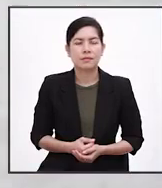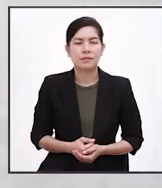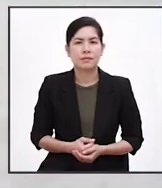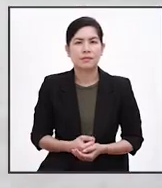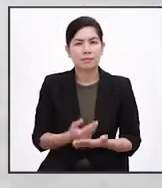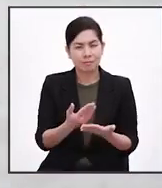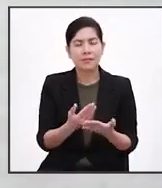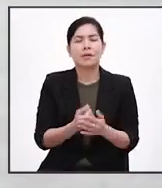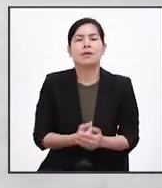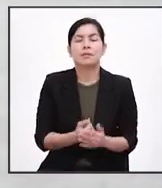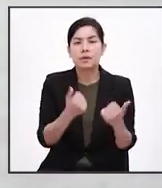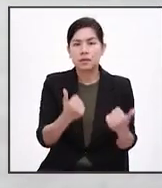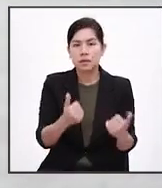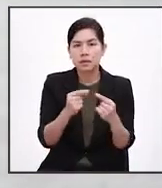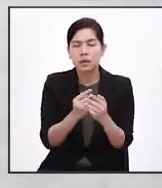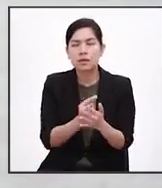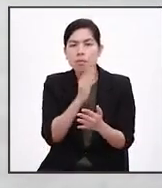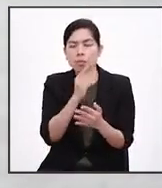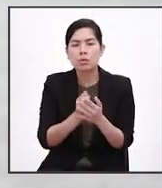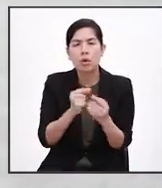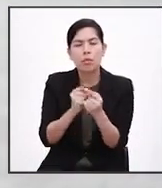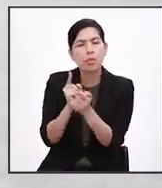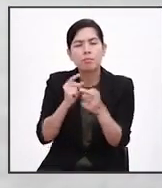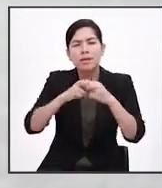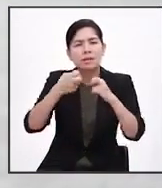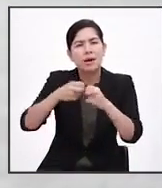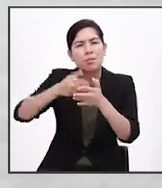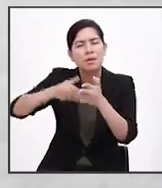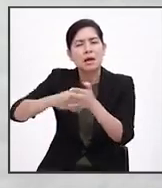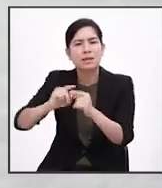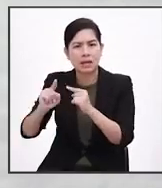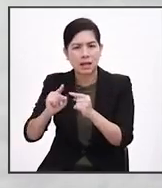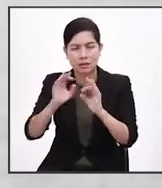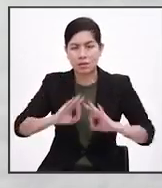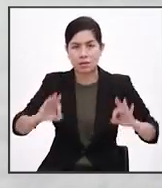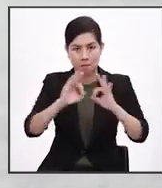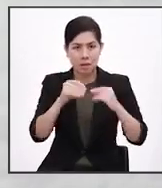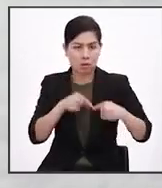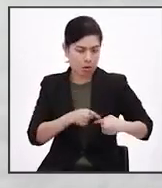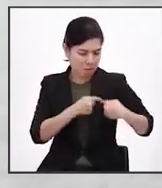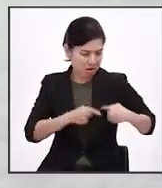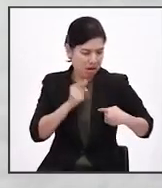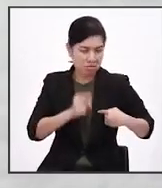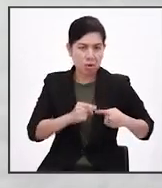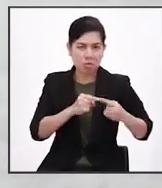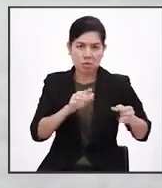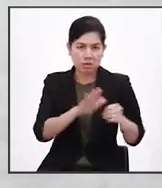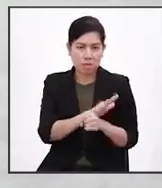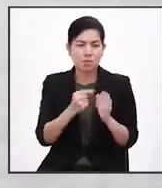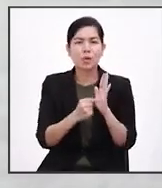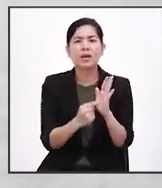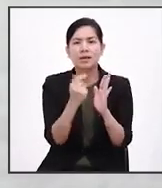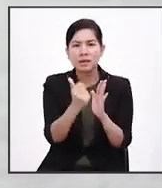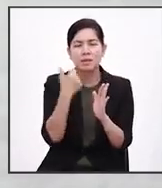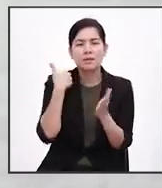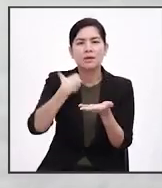คุณผู้ชมคะแม้ว่าเราจะเจอเรื่องราวที่เลวร้ายสักแค่ไหนขอเพียงแค่อย่าหมดกำลังใจนะคะเรื่องราวของน้องทันค่ะเป็นตัวอย่างที่ดี